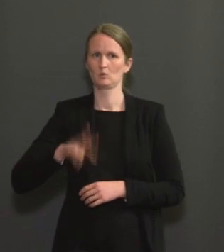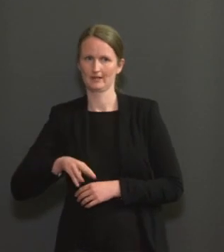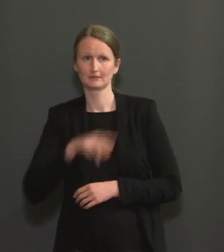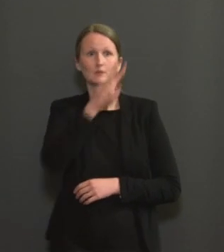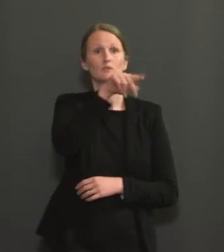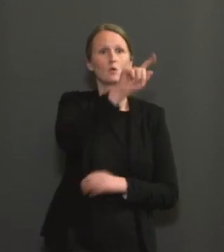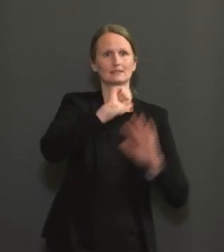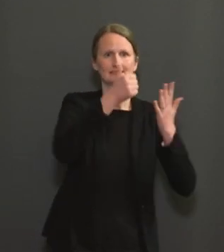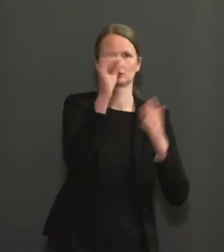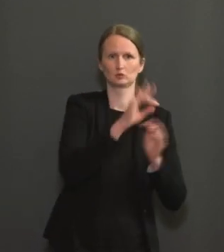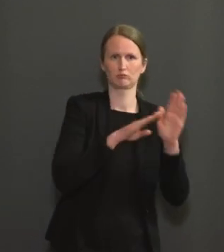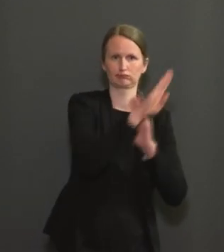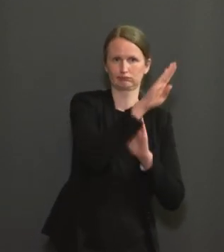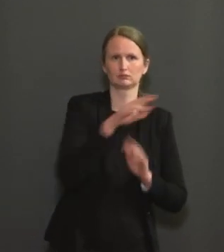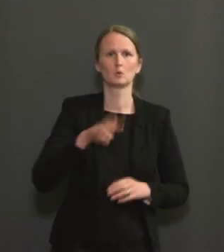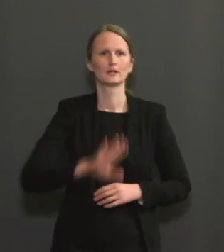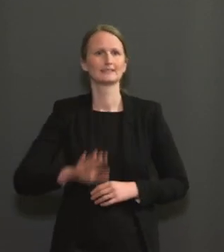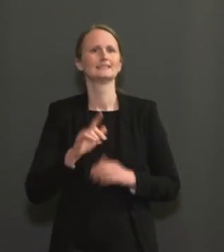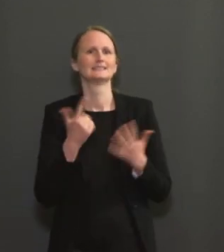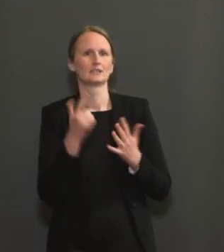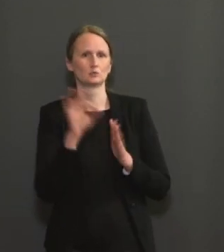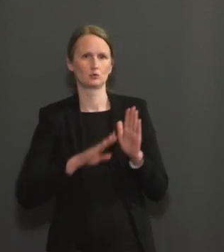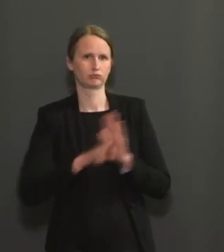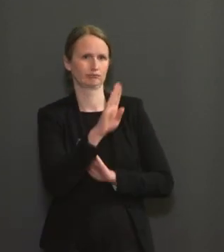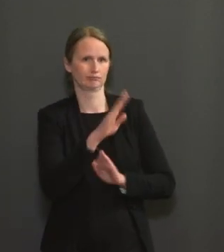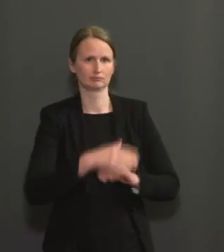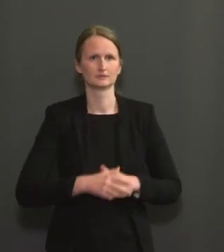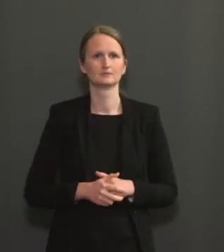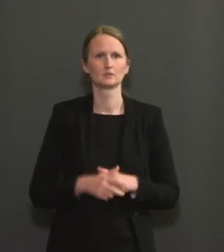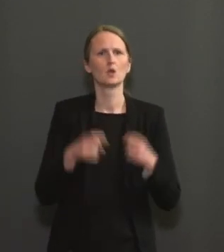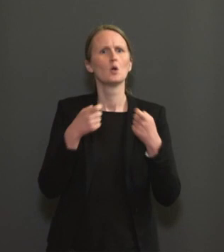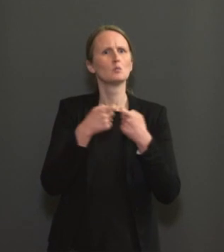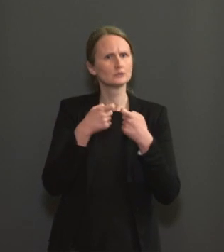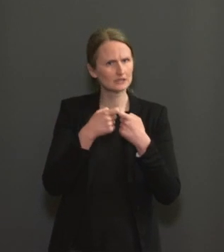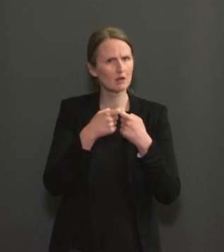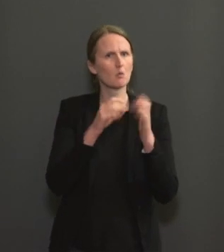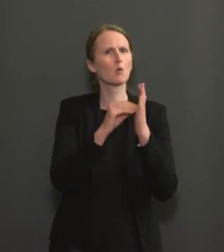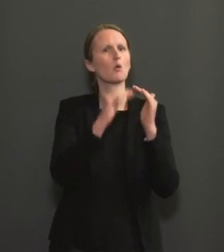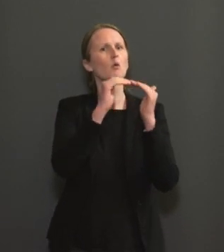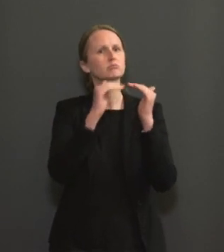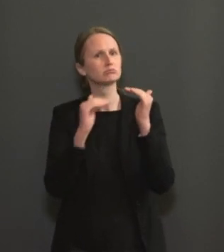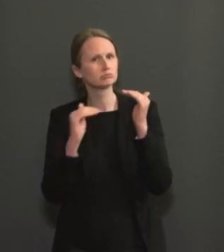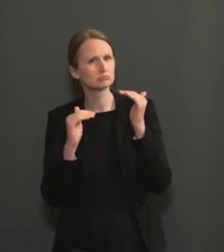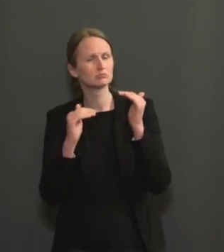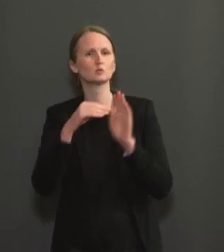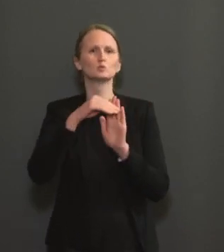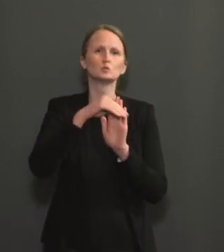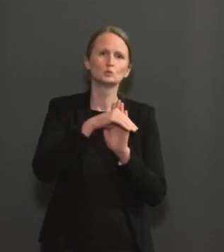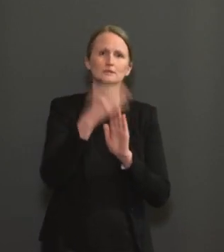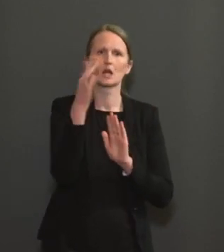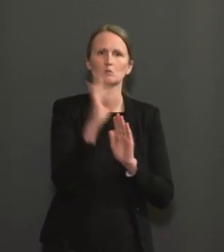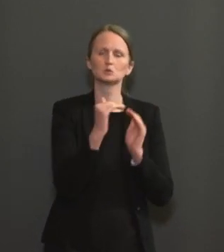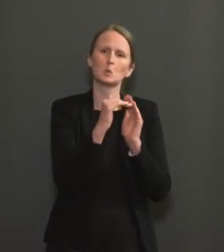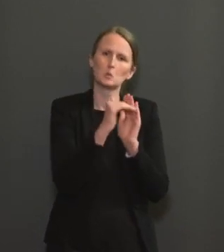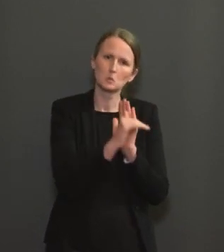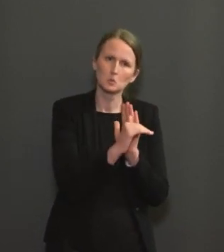Wallonie. Actuellement, seul Bruxelles a encore une baisse qui est de l'ordre de 5%, mais qui là aussi est de